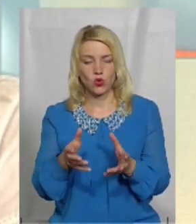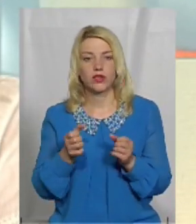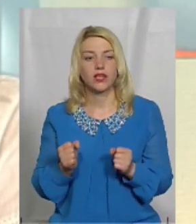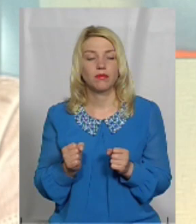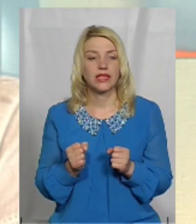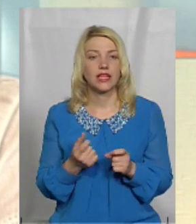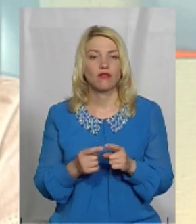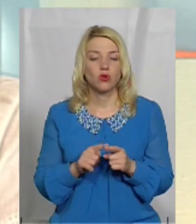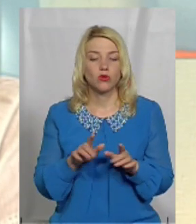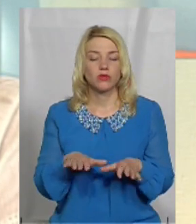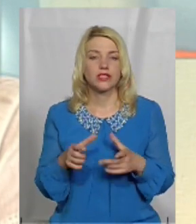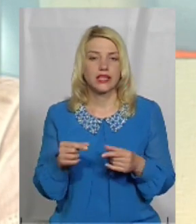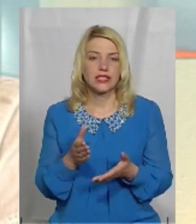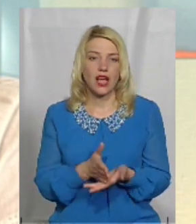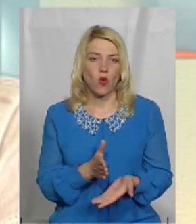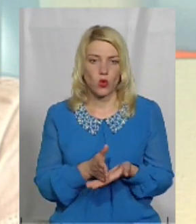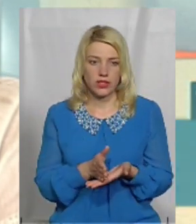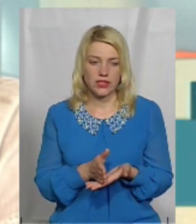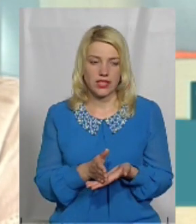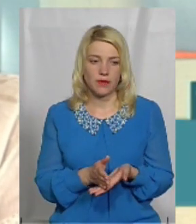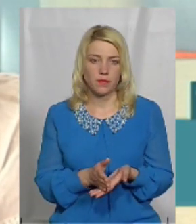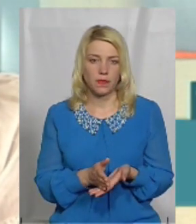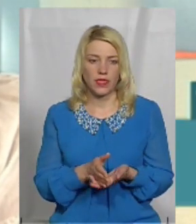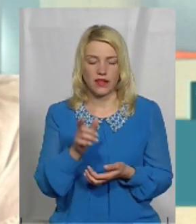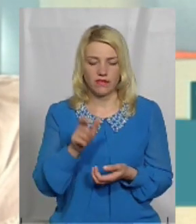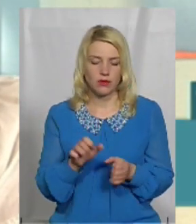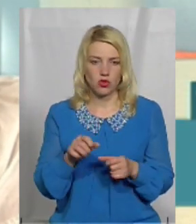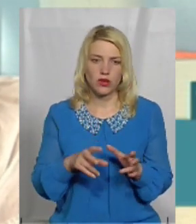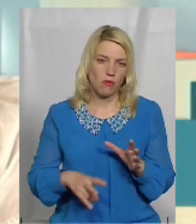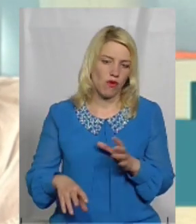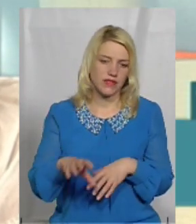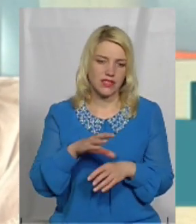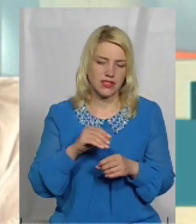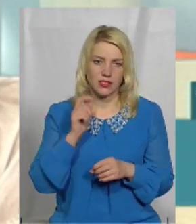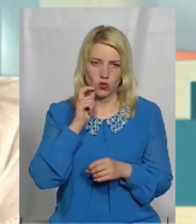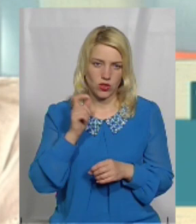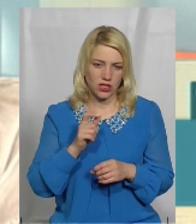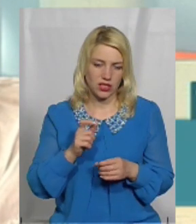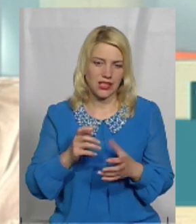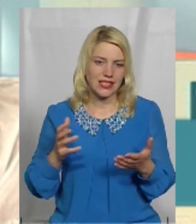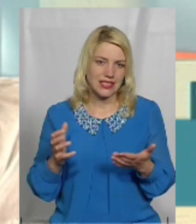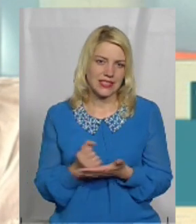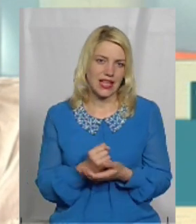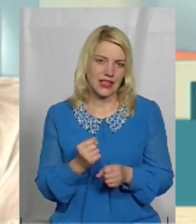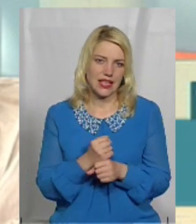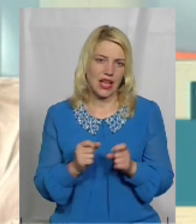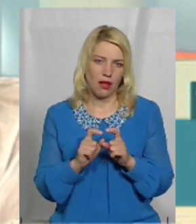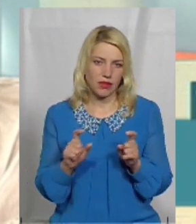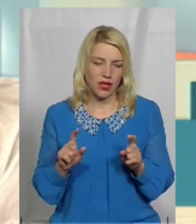отримати в тому місці, де він знаходиться, він може по всій Україні знайти аптеку,